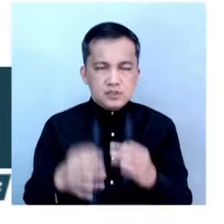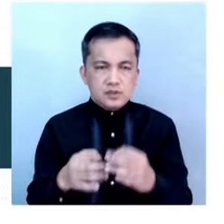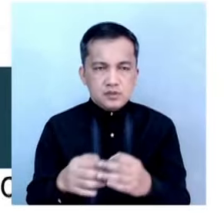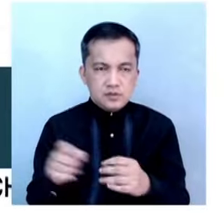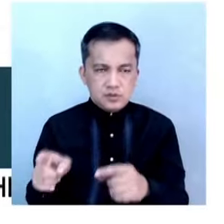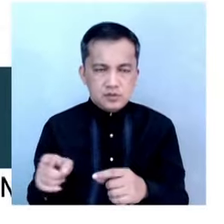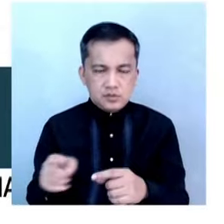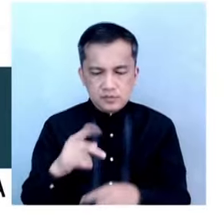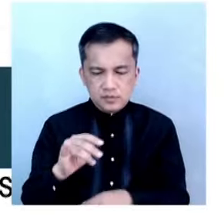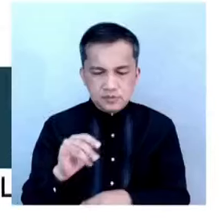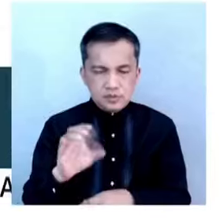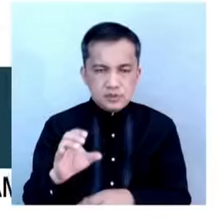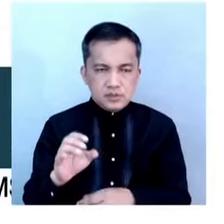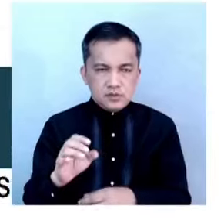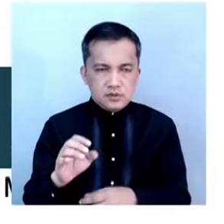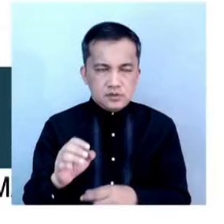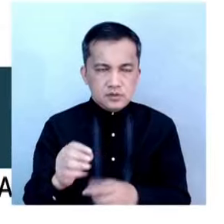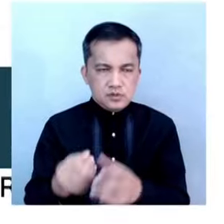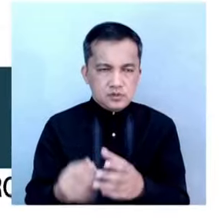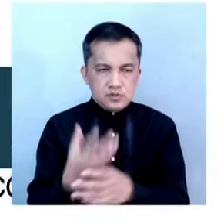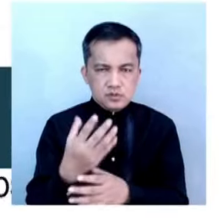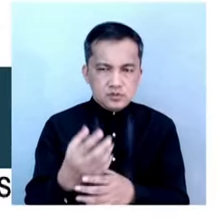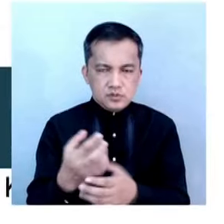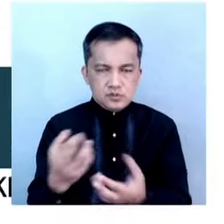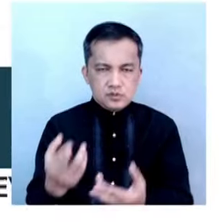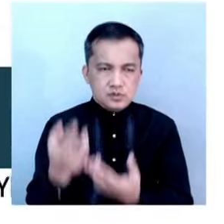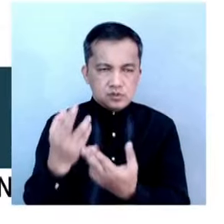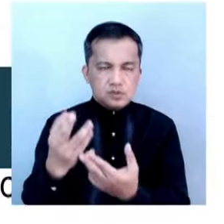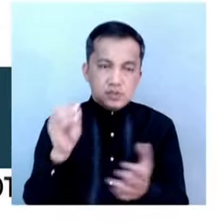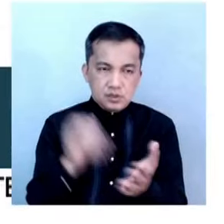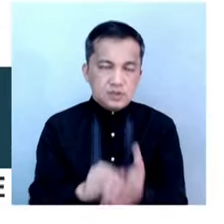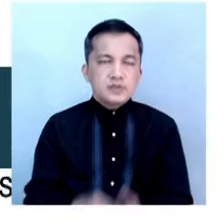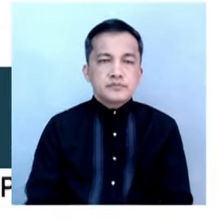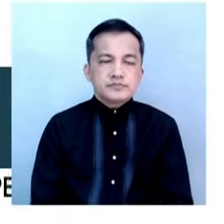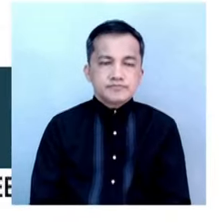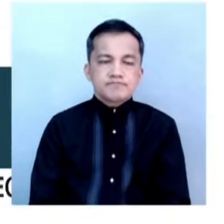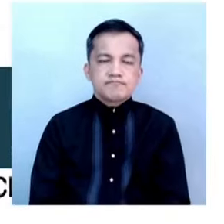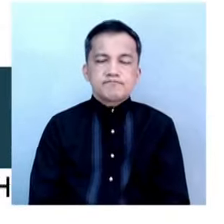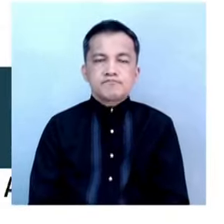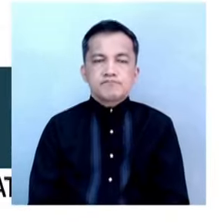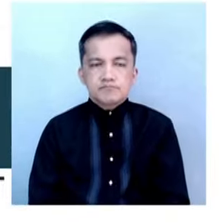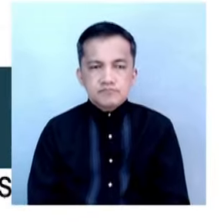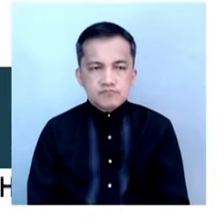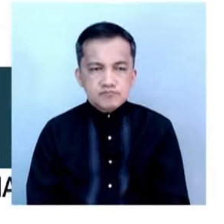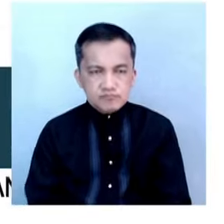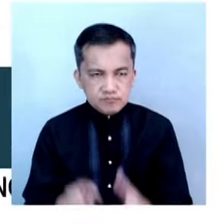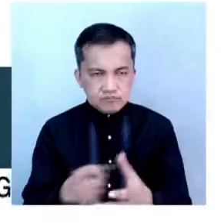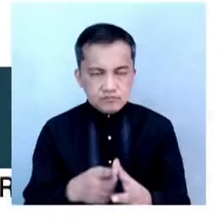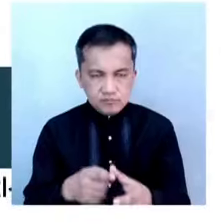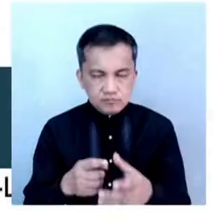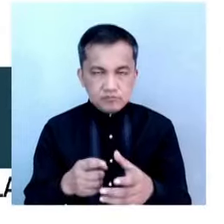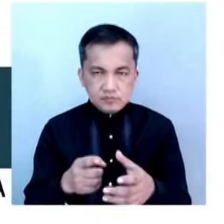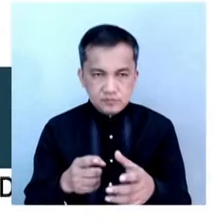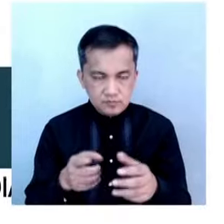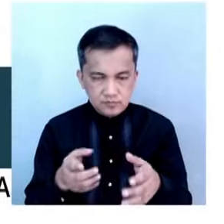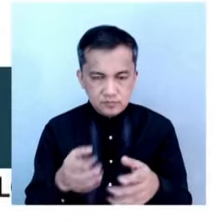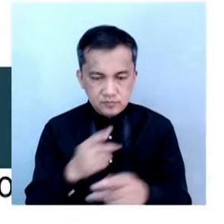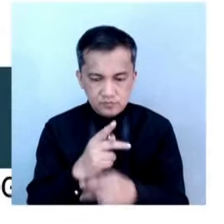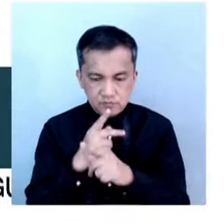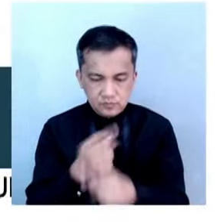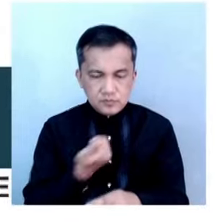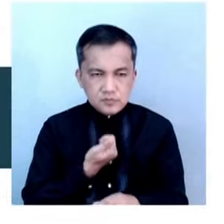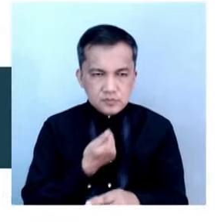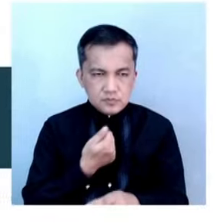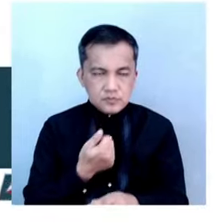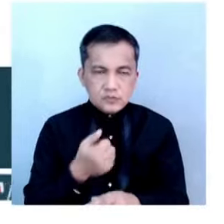nga po, phreatic eruption, nakalagay naman po sa ating recommendations, is unang-una, let's protect ourselves na hindi po natin